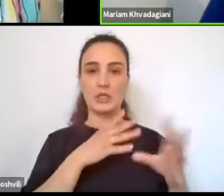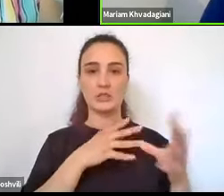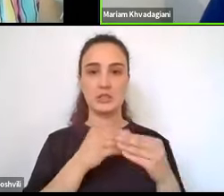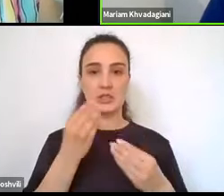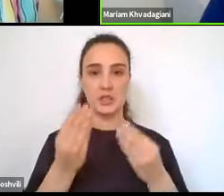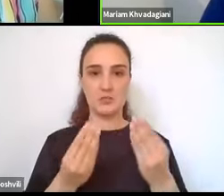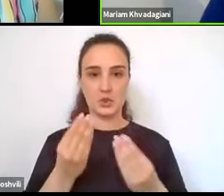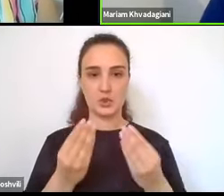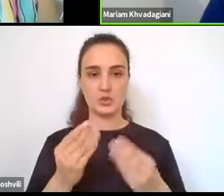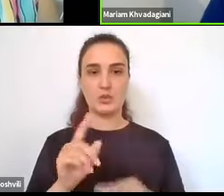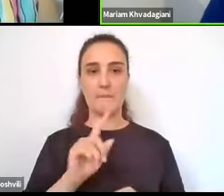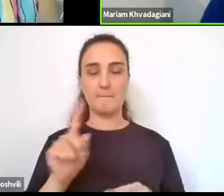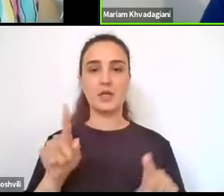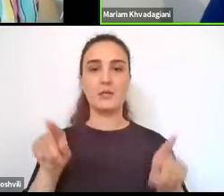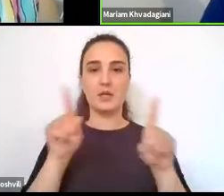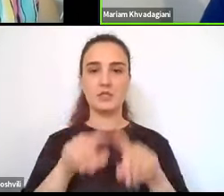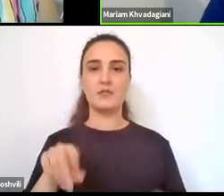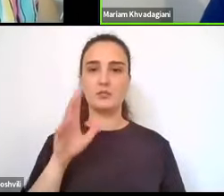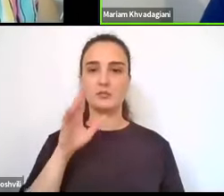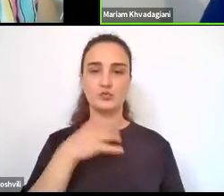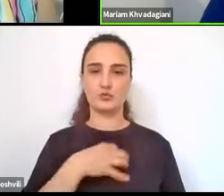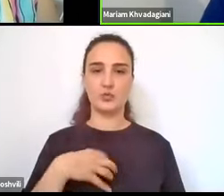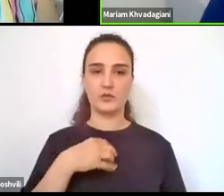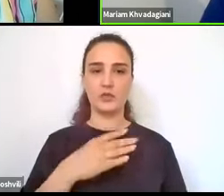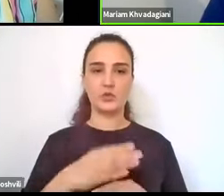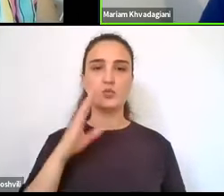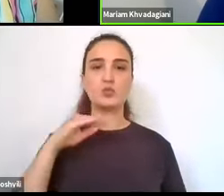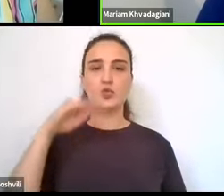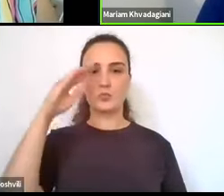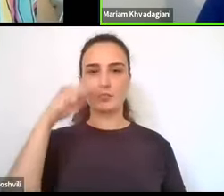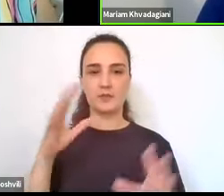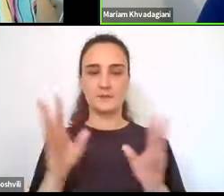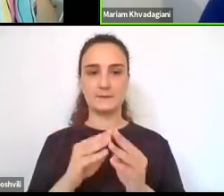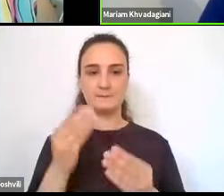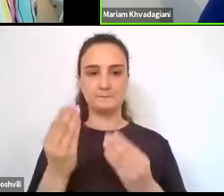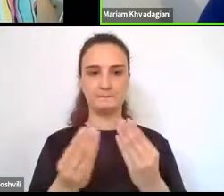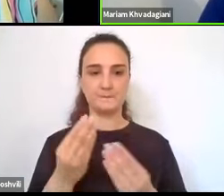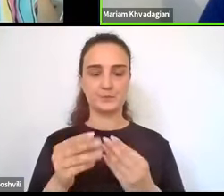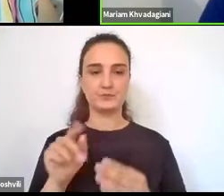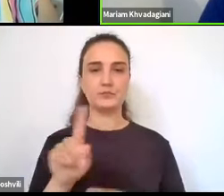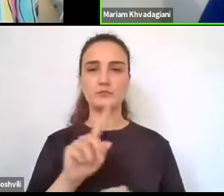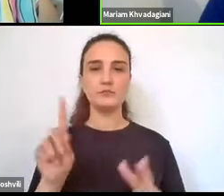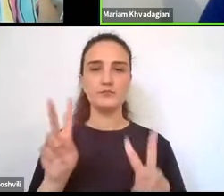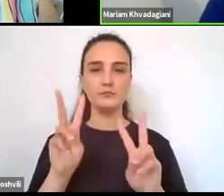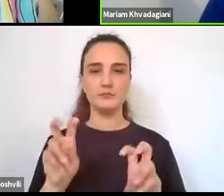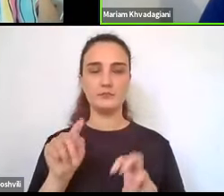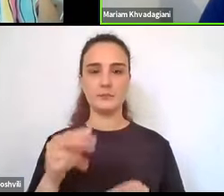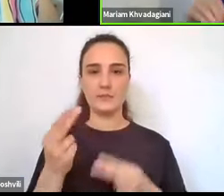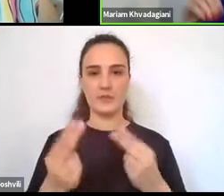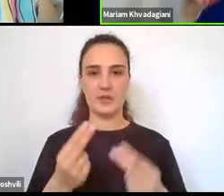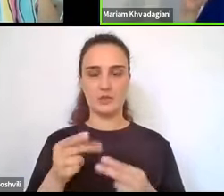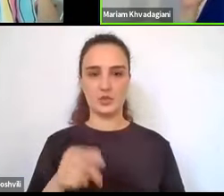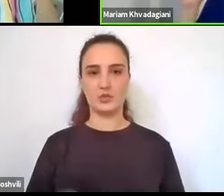ითამაშოს, მაგრამ ასევე ძალიან მნიშვნელოვანი არის მშობლებთან ერთად თამაში. რა იგულისხმება ამ